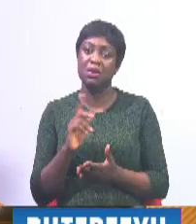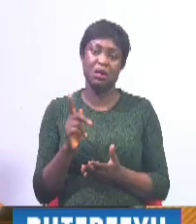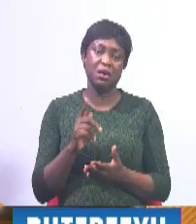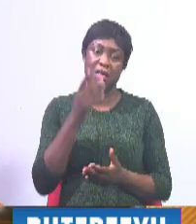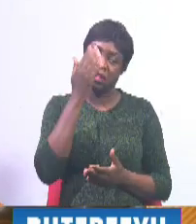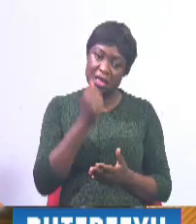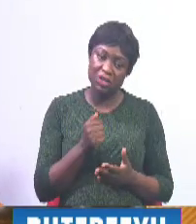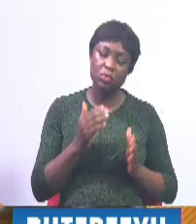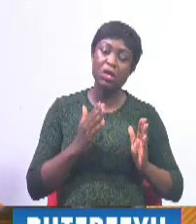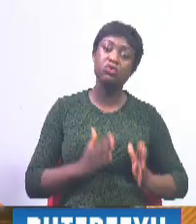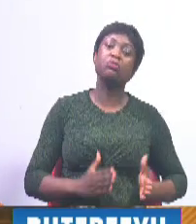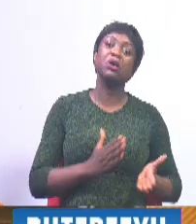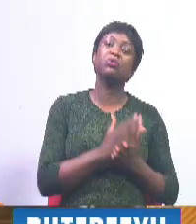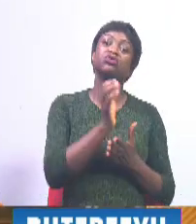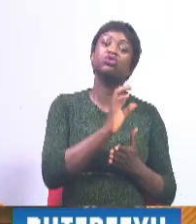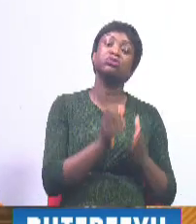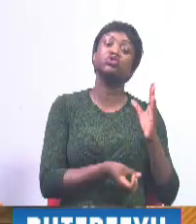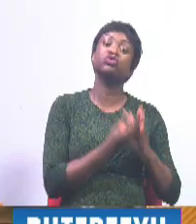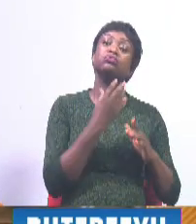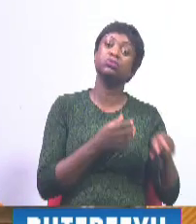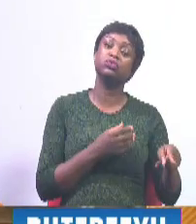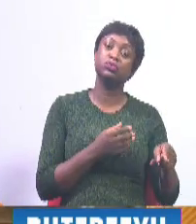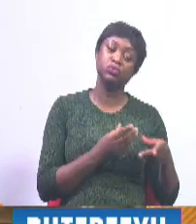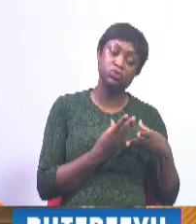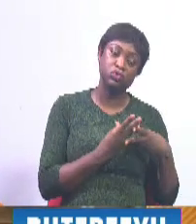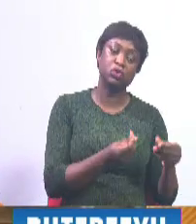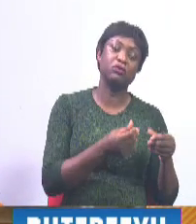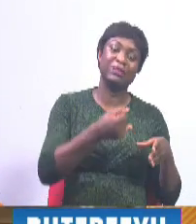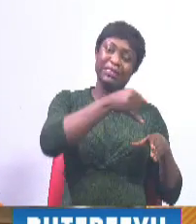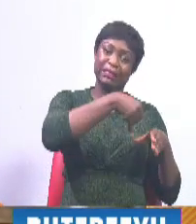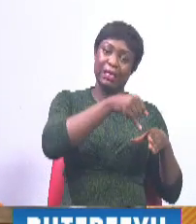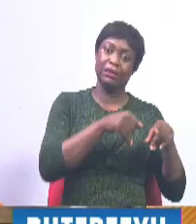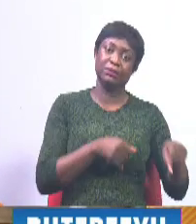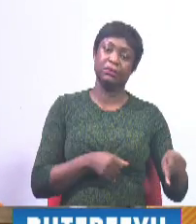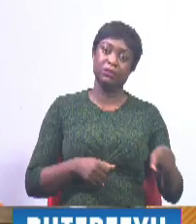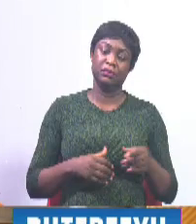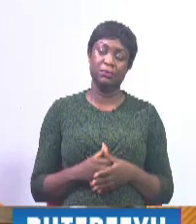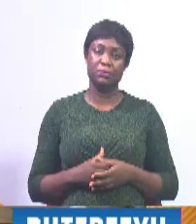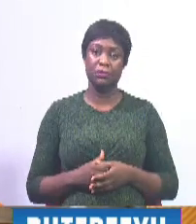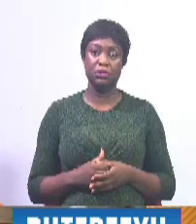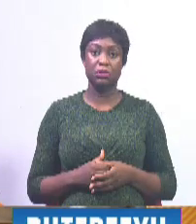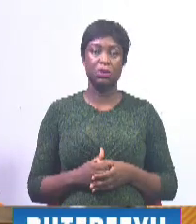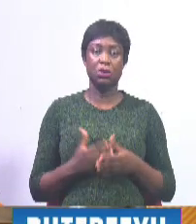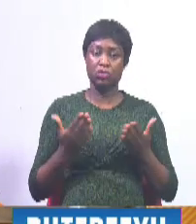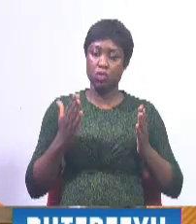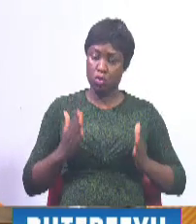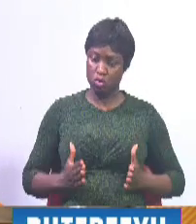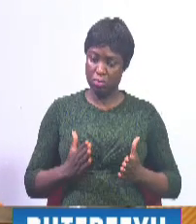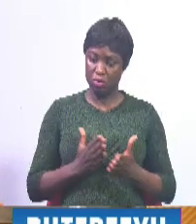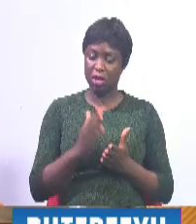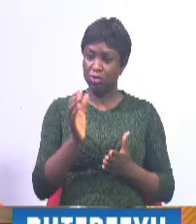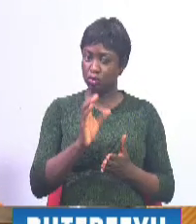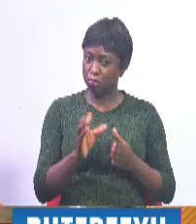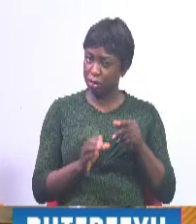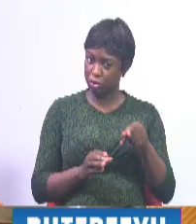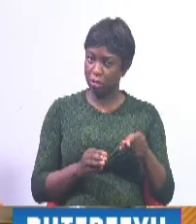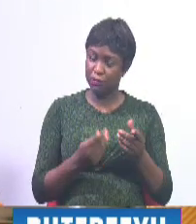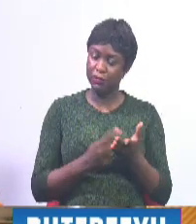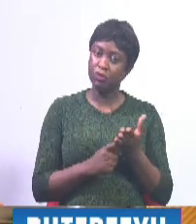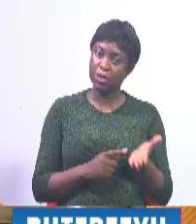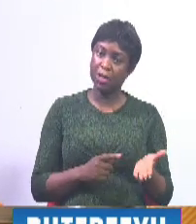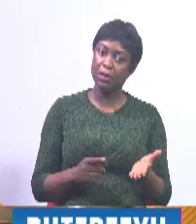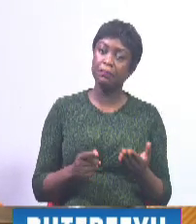zaateekesawo ekitongole ky'eddembe ly'obuntu nga tusobola ozzikola Human Rights Commission eya Uganda abakyala abasinga